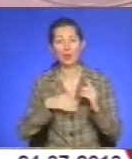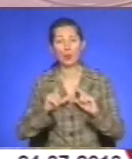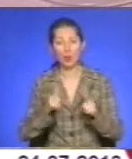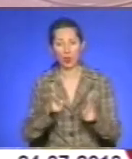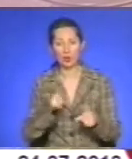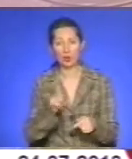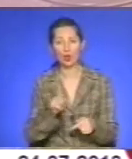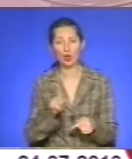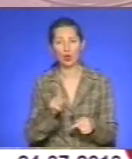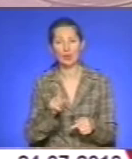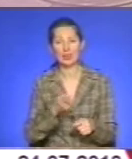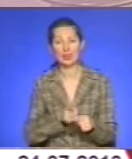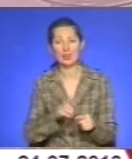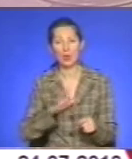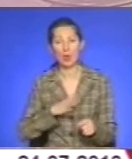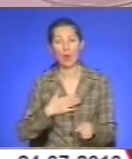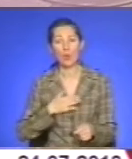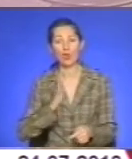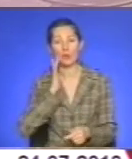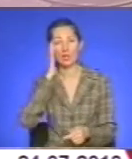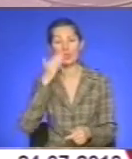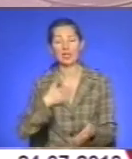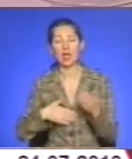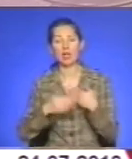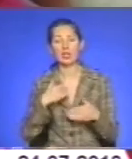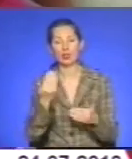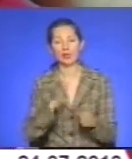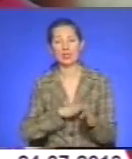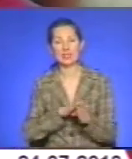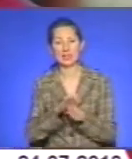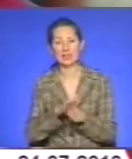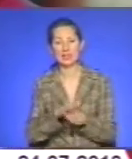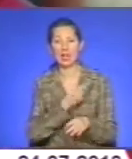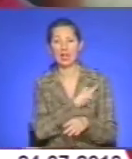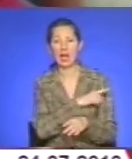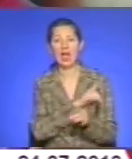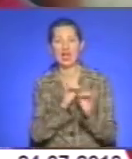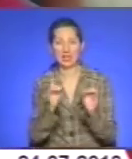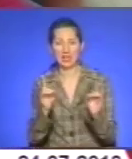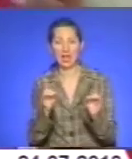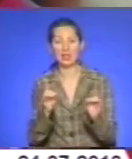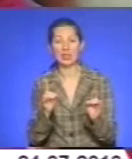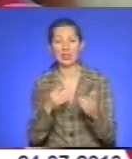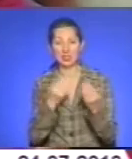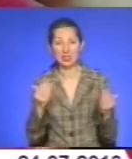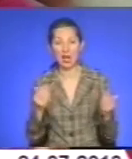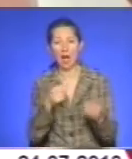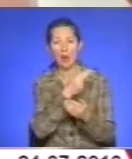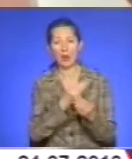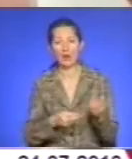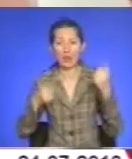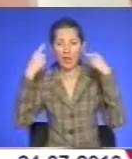тому що це була моя мрія. І я рада, що вона здійснилась. На лікарняних стінах малювали казкових героїв і